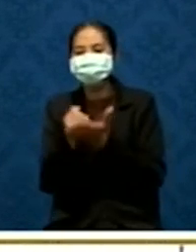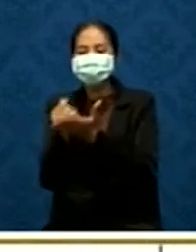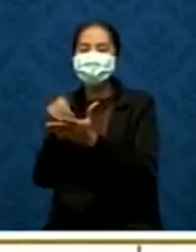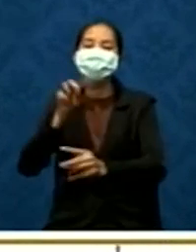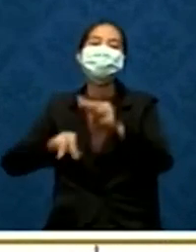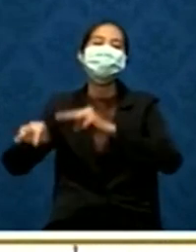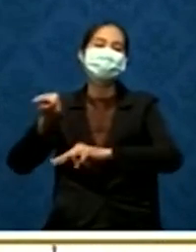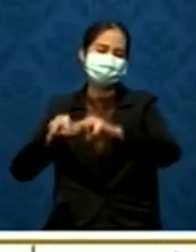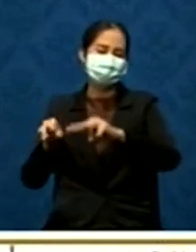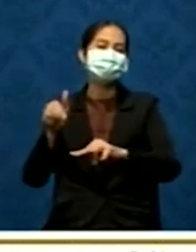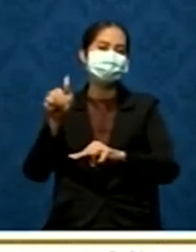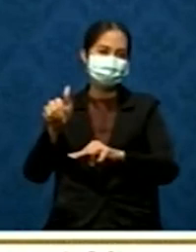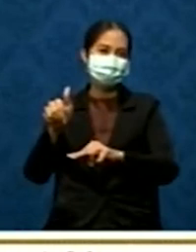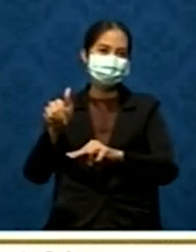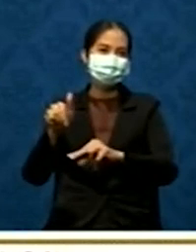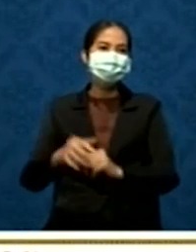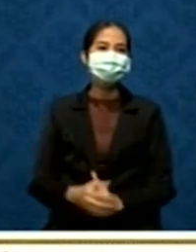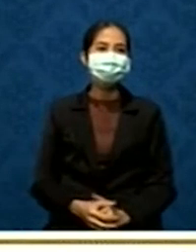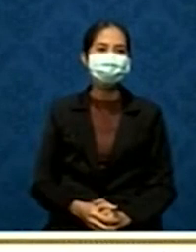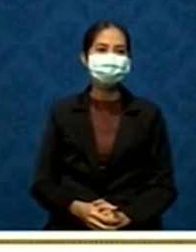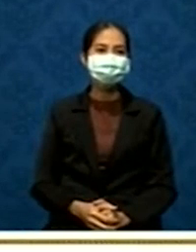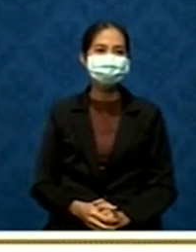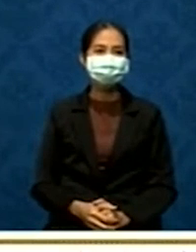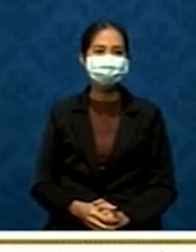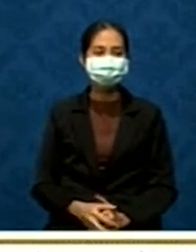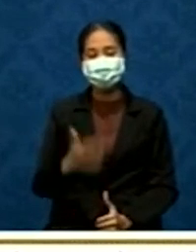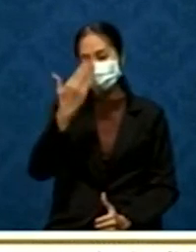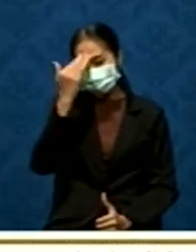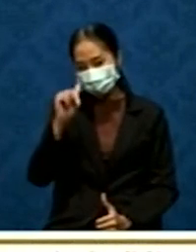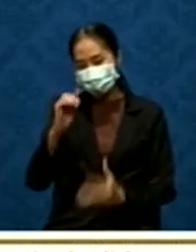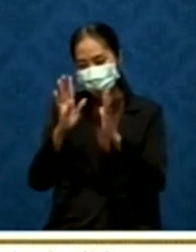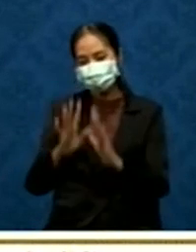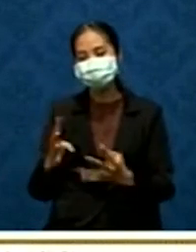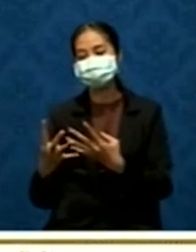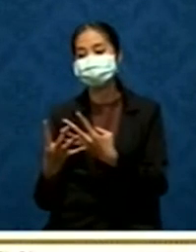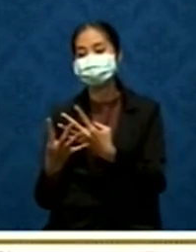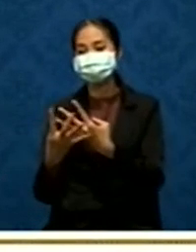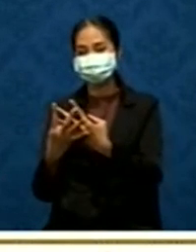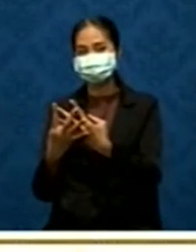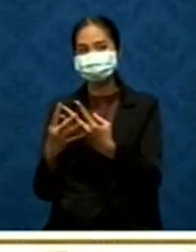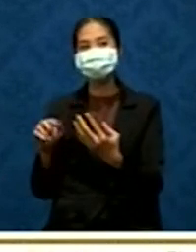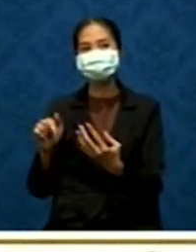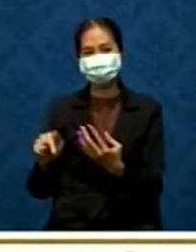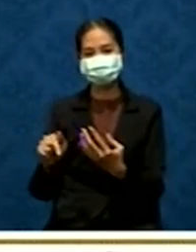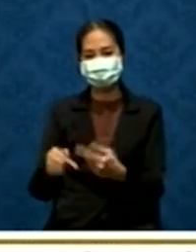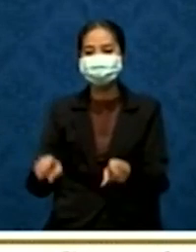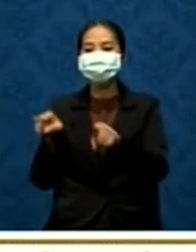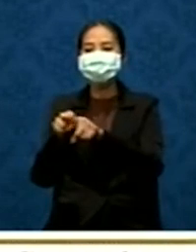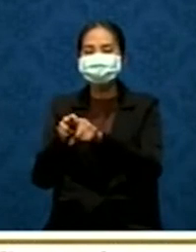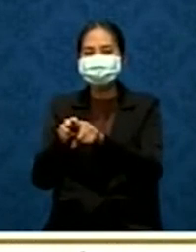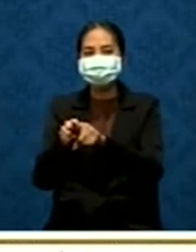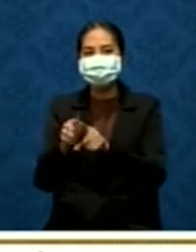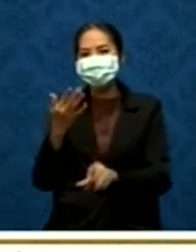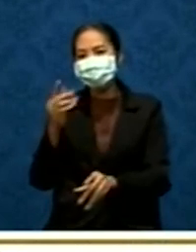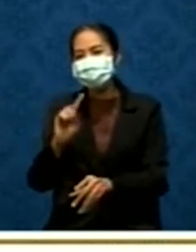คแคร์ผู้ต้องขัง ในลักษณะเดียวกันในลักษ